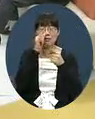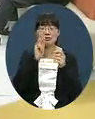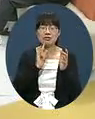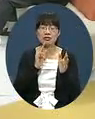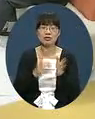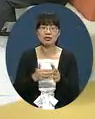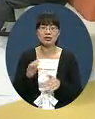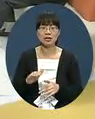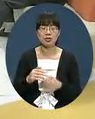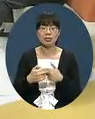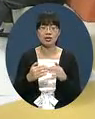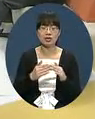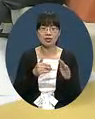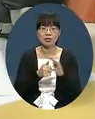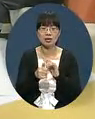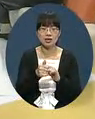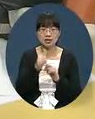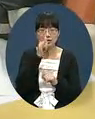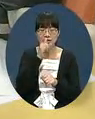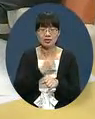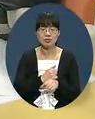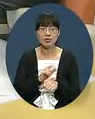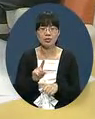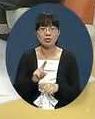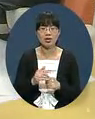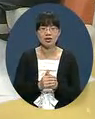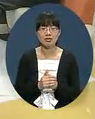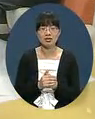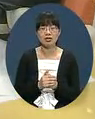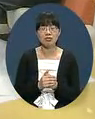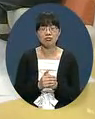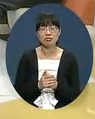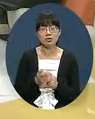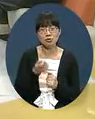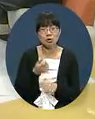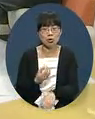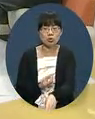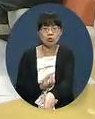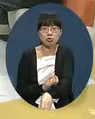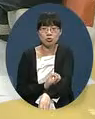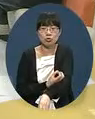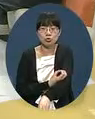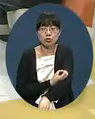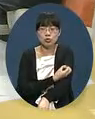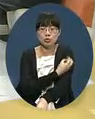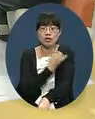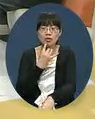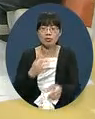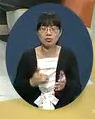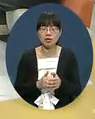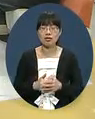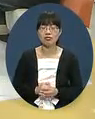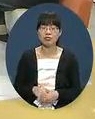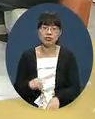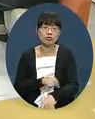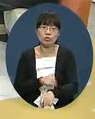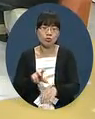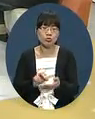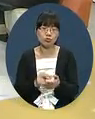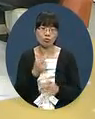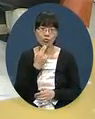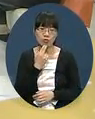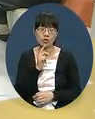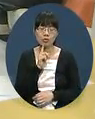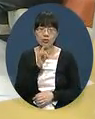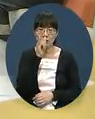네. 병원에 가면 이제 뭐 체질이다 아니면 두드러기도 아하. 약간씩 나고 해서 네. 체질이다 뭐 큰 걱정 안 하셔도